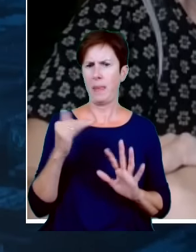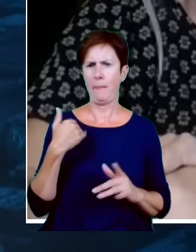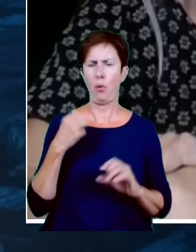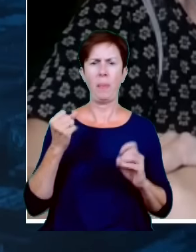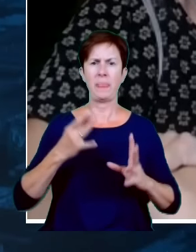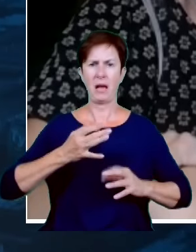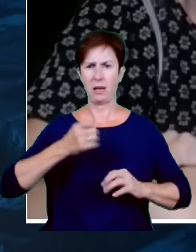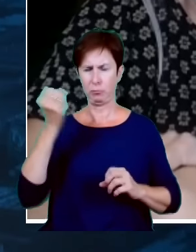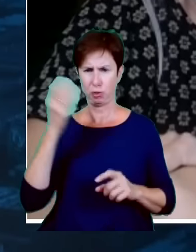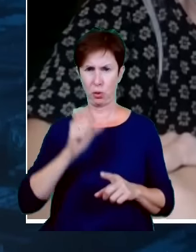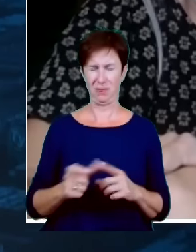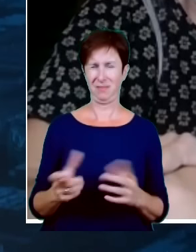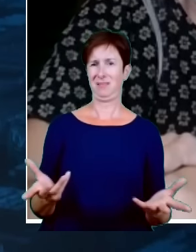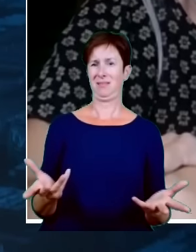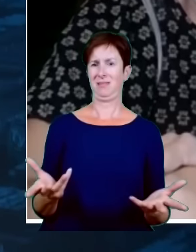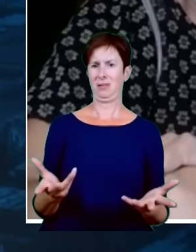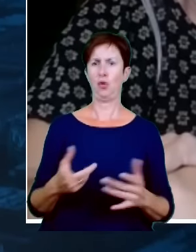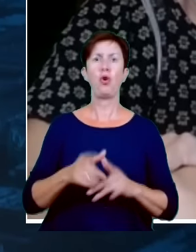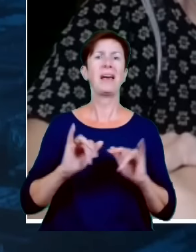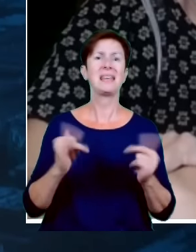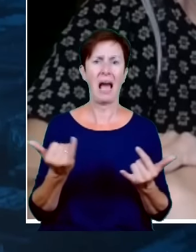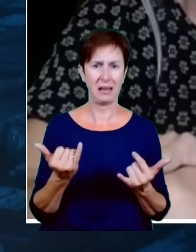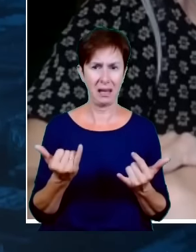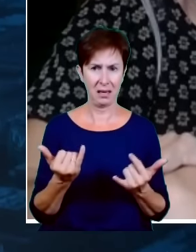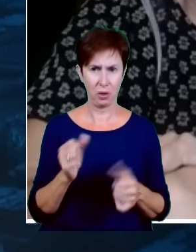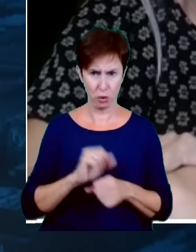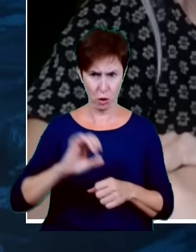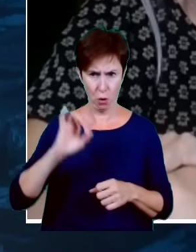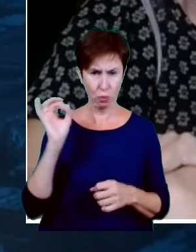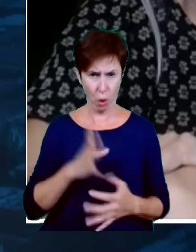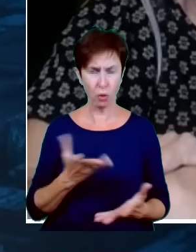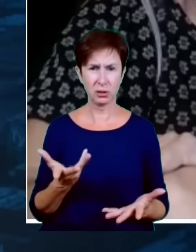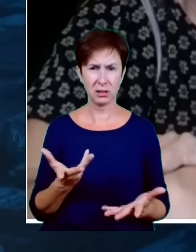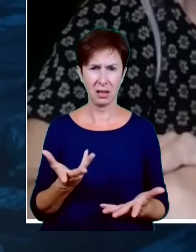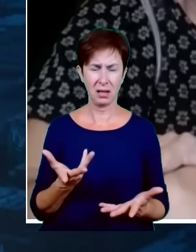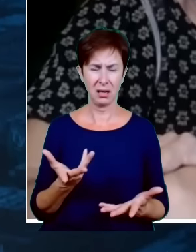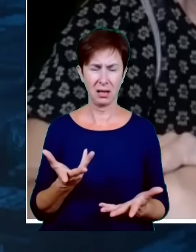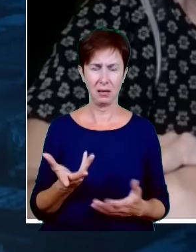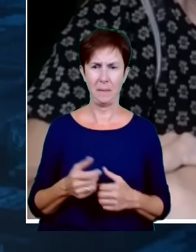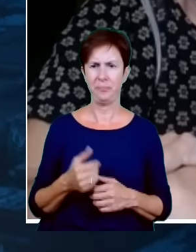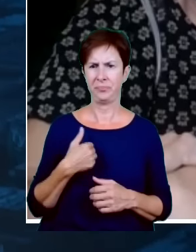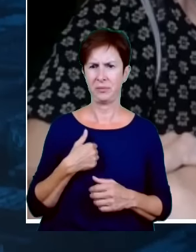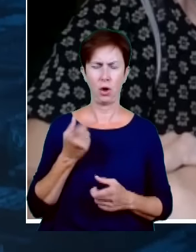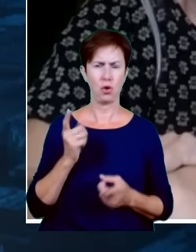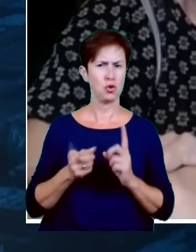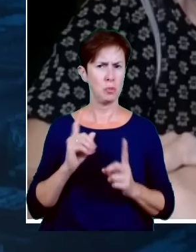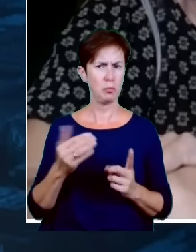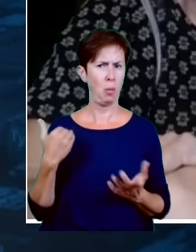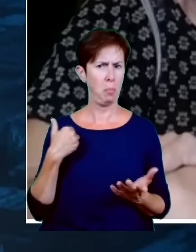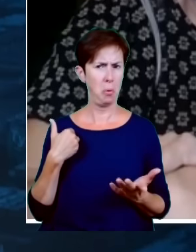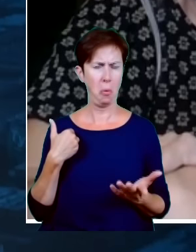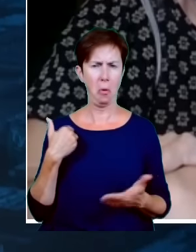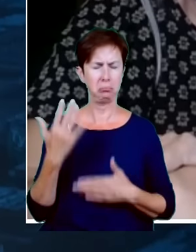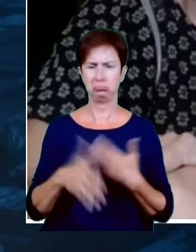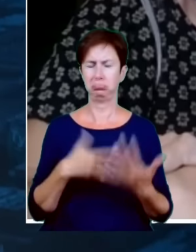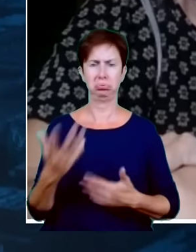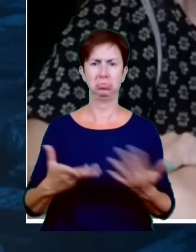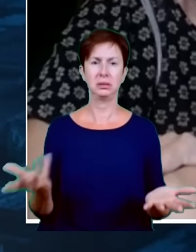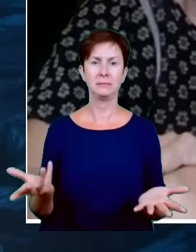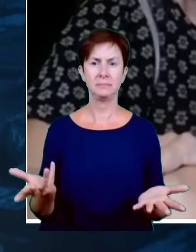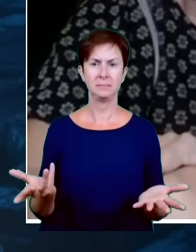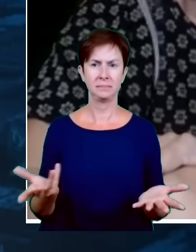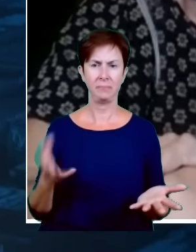No Szanowna pani to jakie mają być żebyście reagowali i chcę powiedzieć że szybko poszło szybko poszło bo